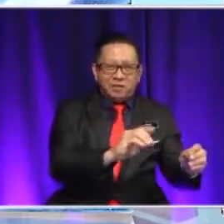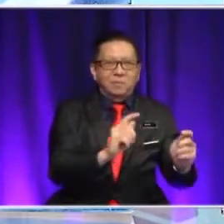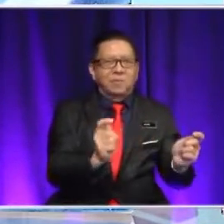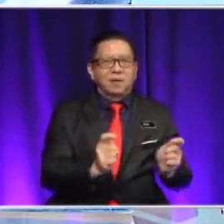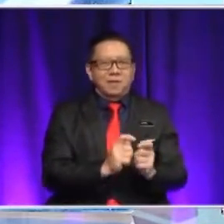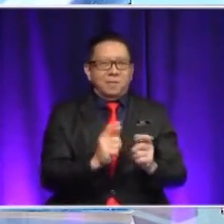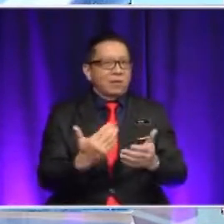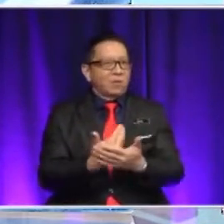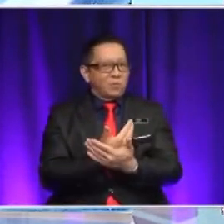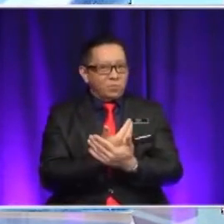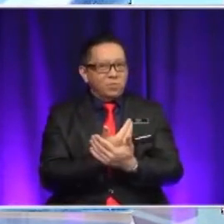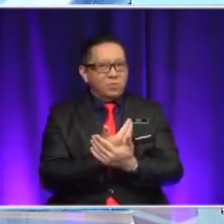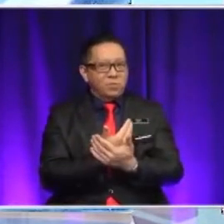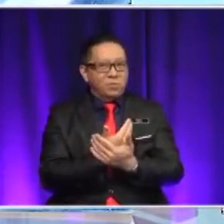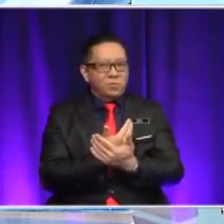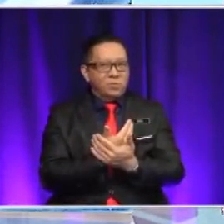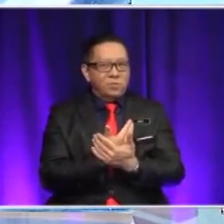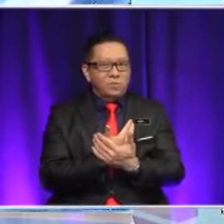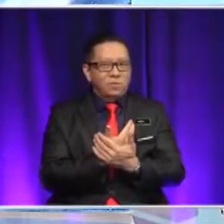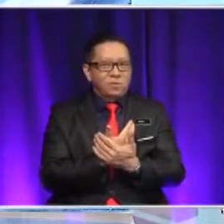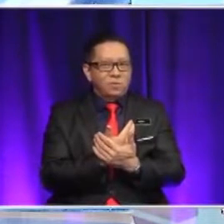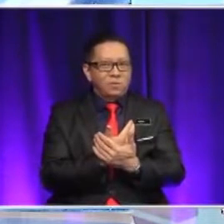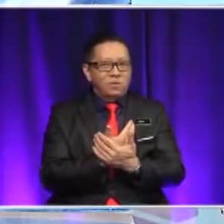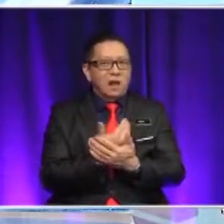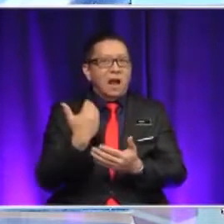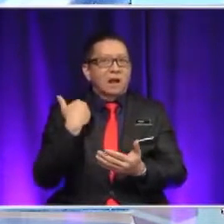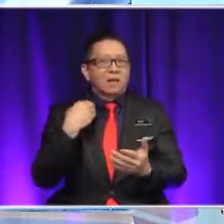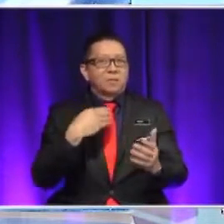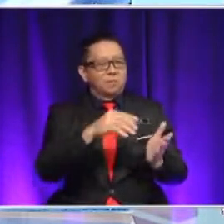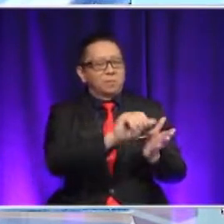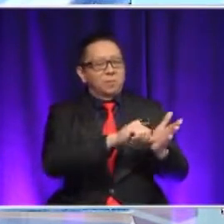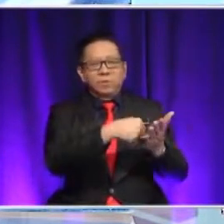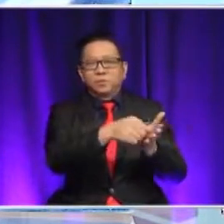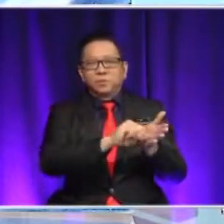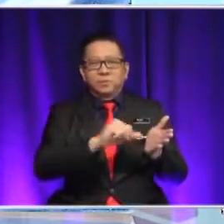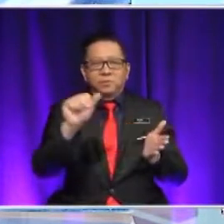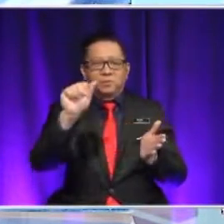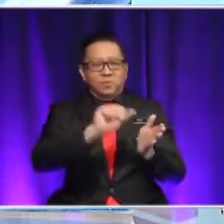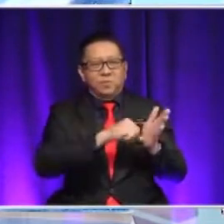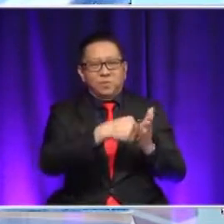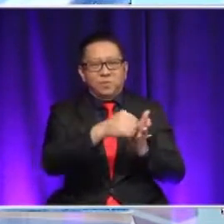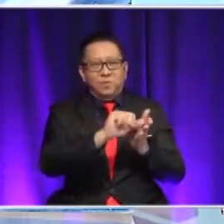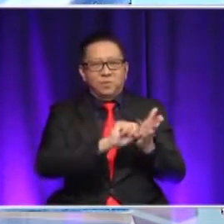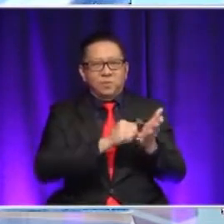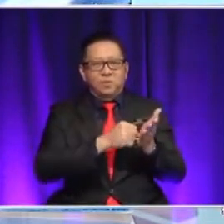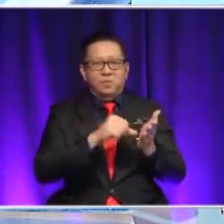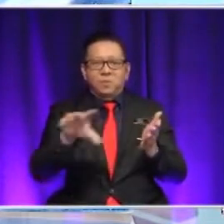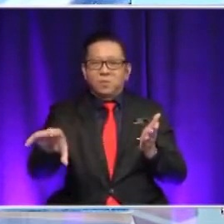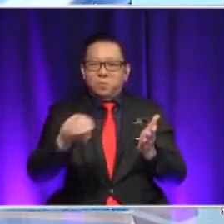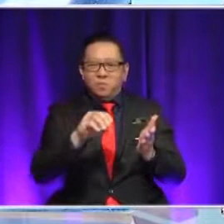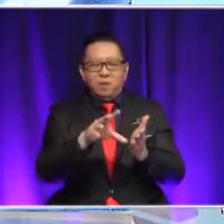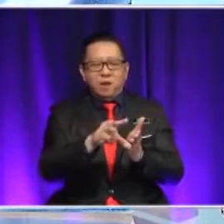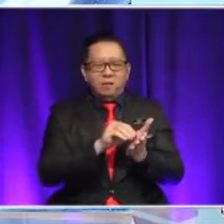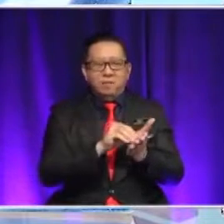oke selain daripada span a kita aduk sini kita ada brush brush juga boleh menyerah Aida di kita celup dalae